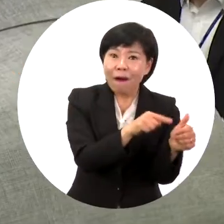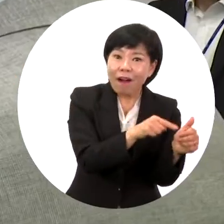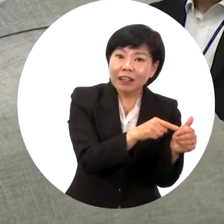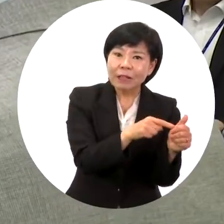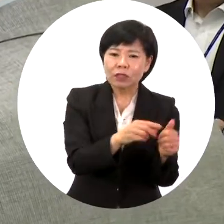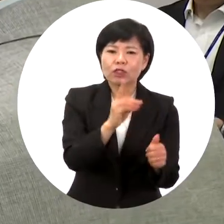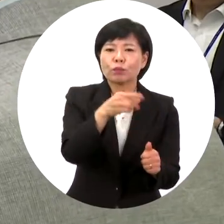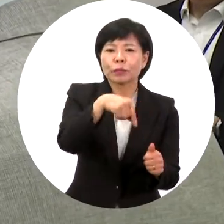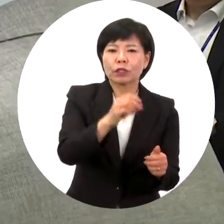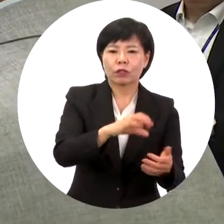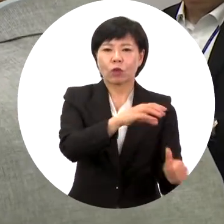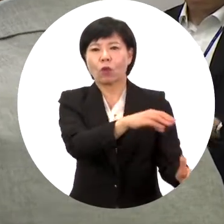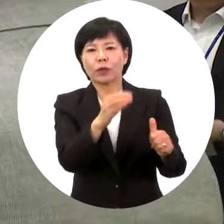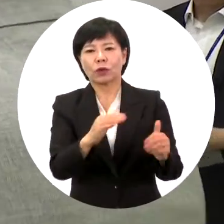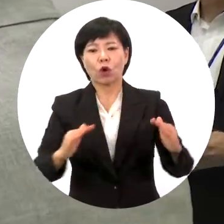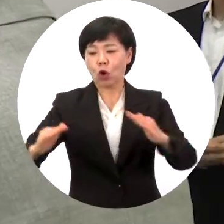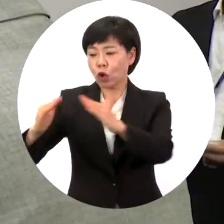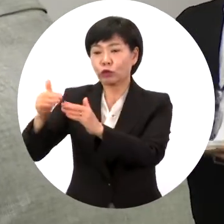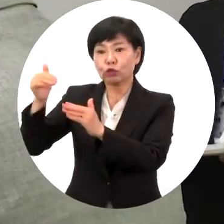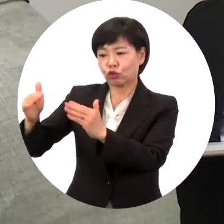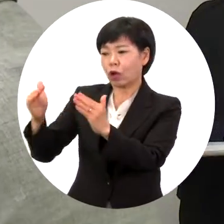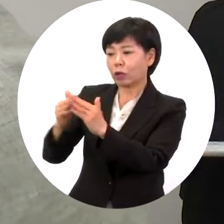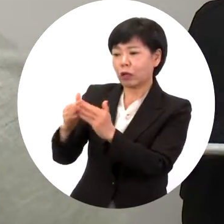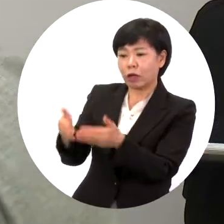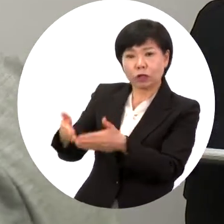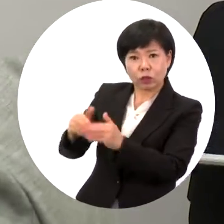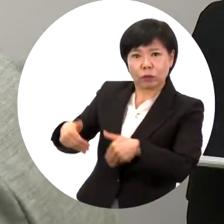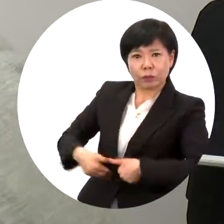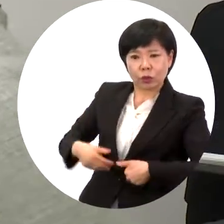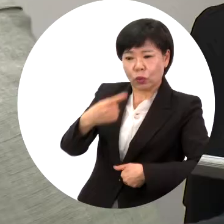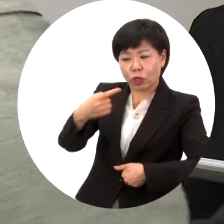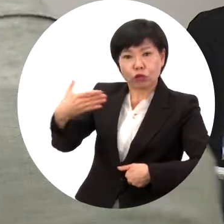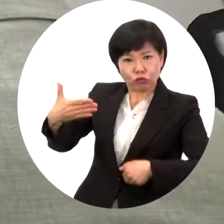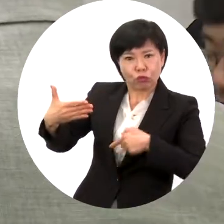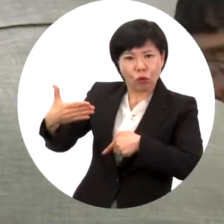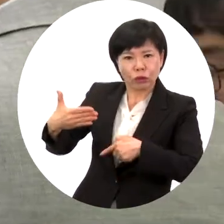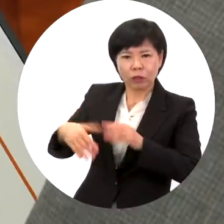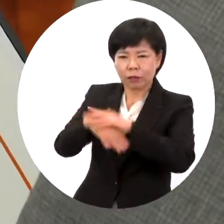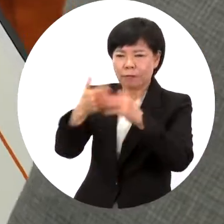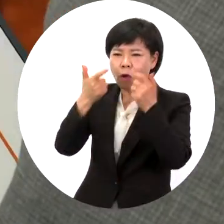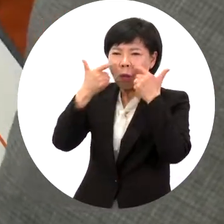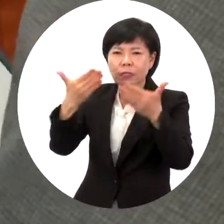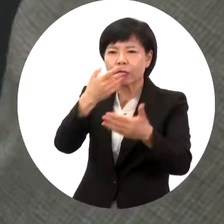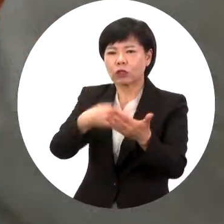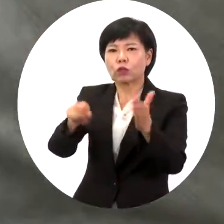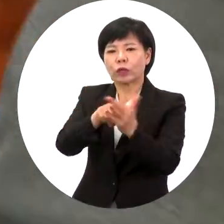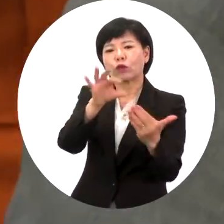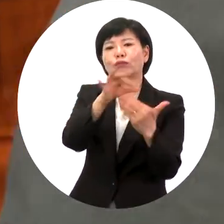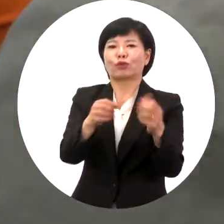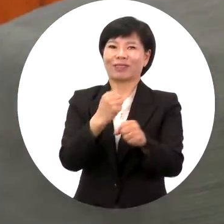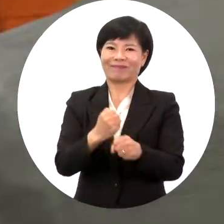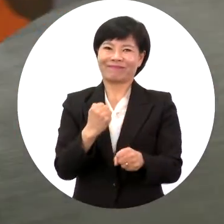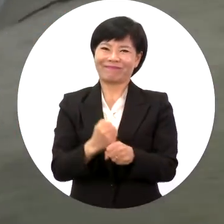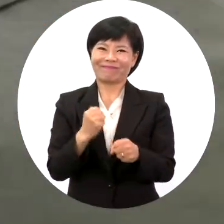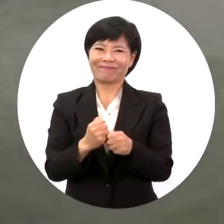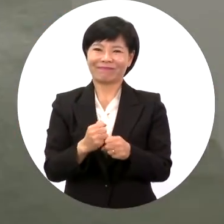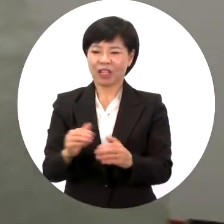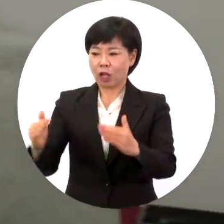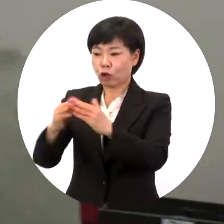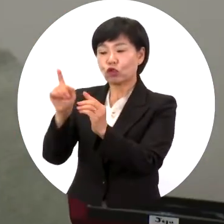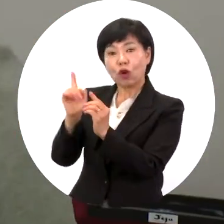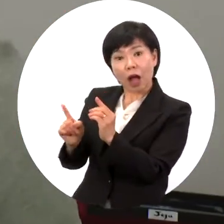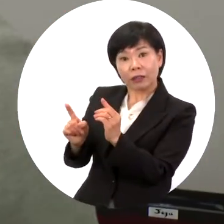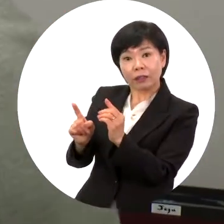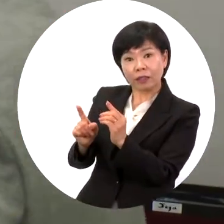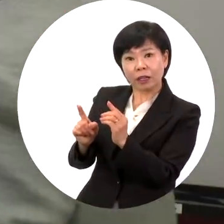소방장은 챗GPT를 활용해 건축주가 건축물에 설치해야 하는 소방시설을 한눈에 파악하는 프로그램을 구현했는데요. 건축물